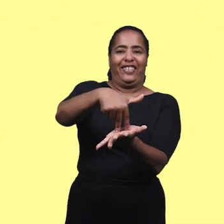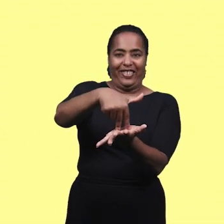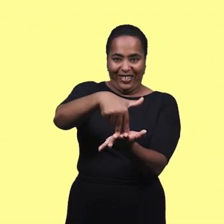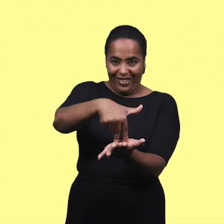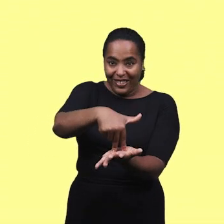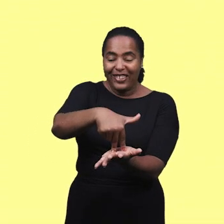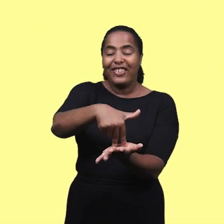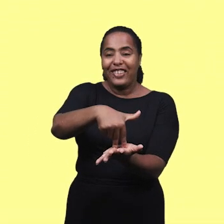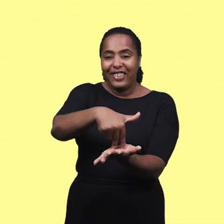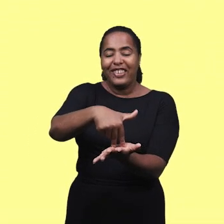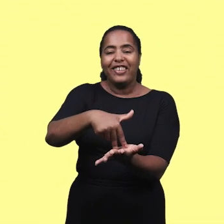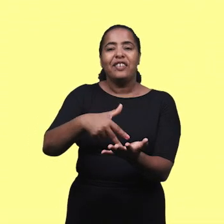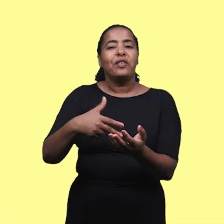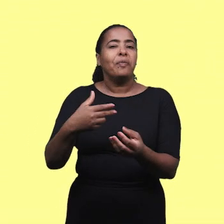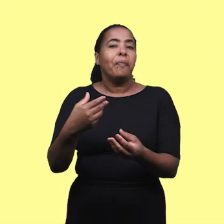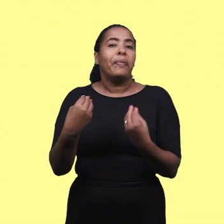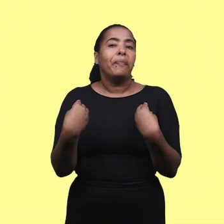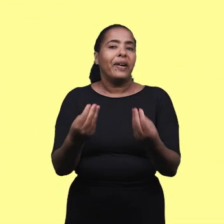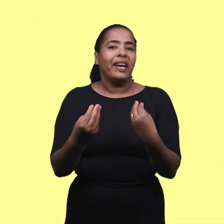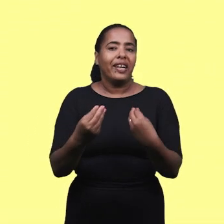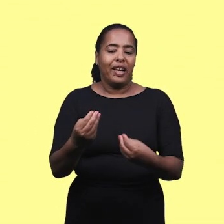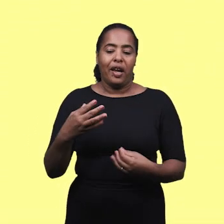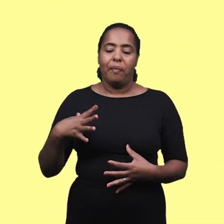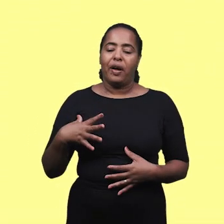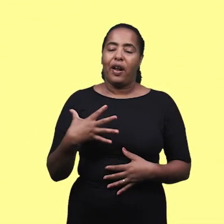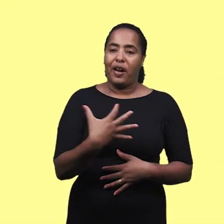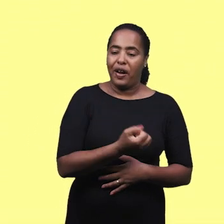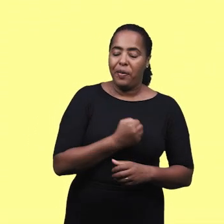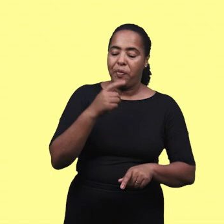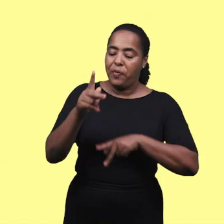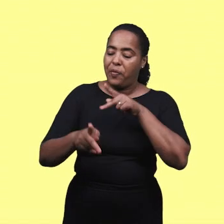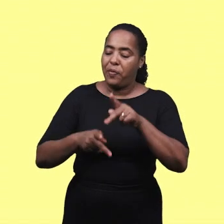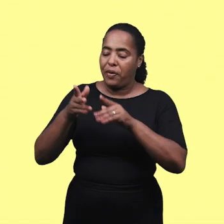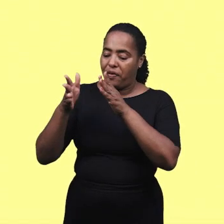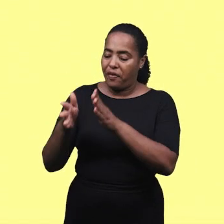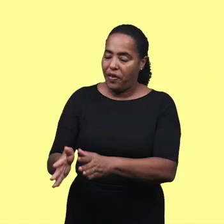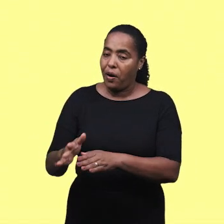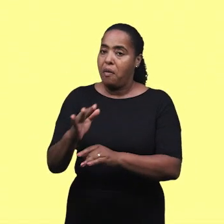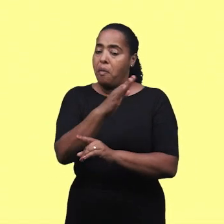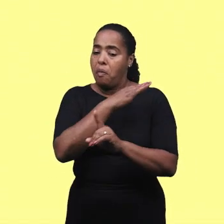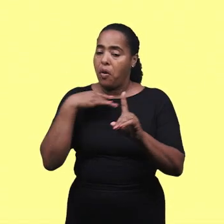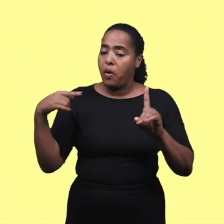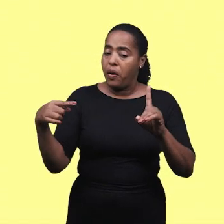jour. Il est ressuscité par amour à son Église.